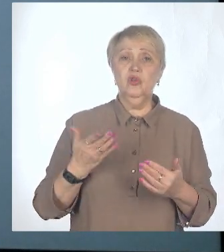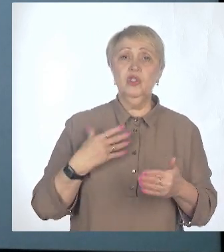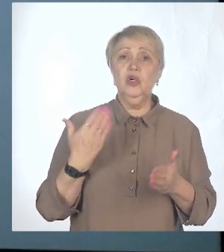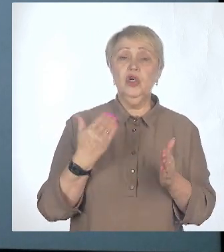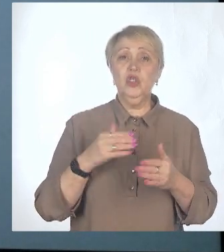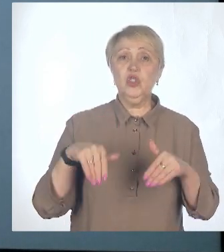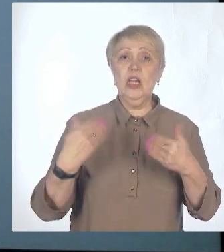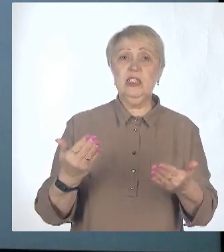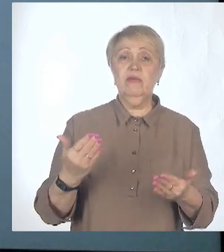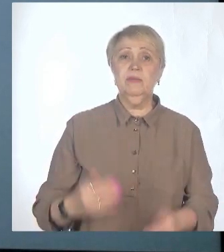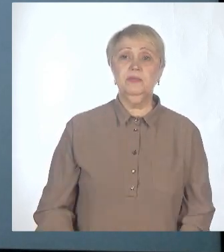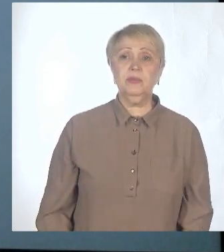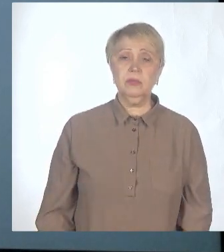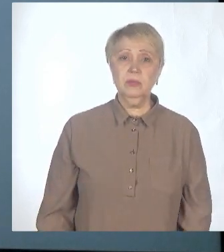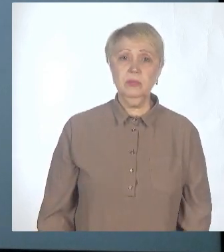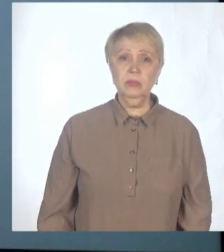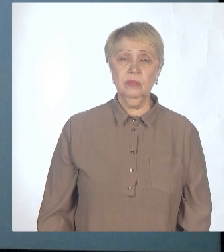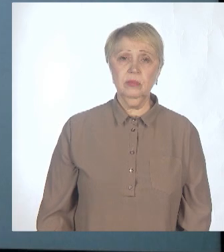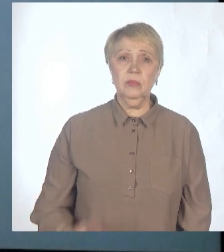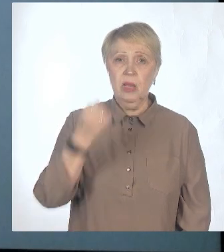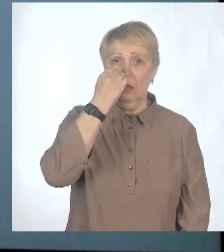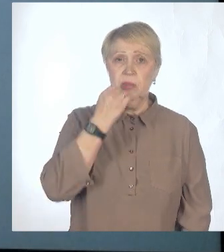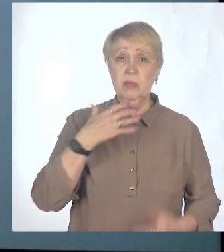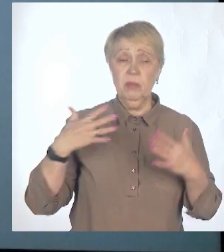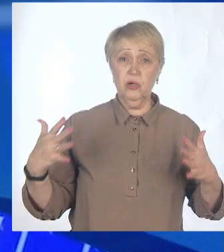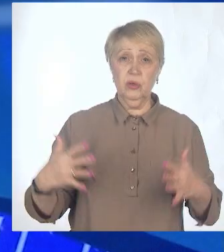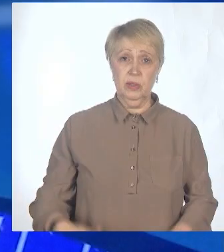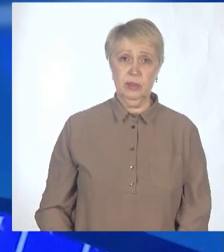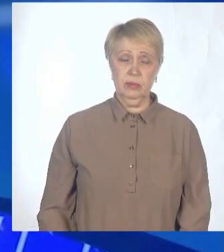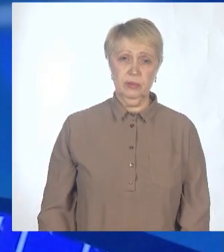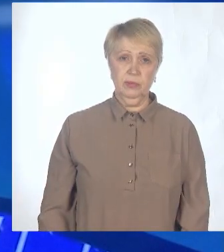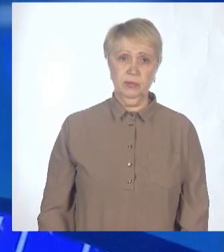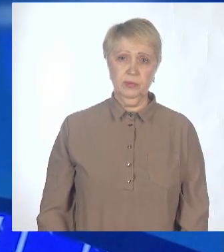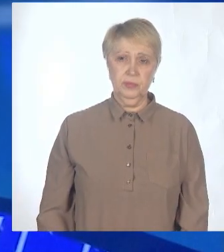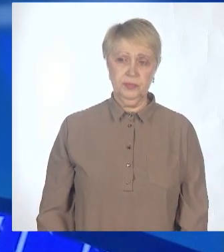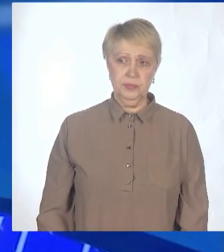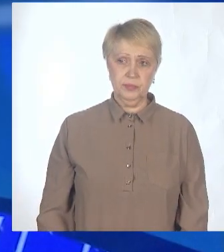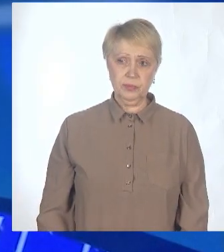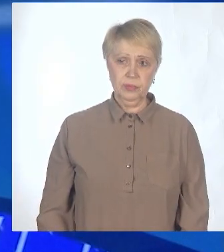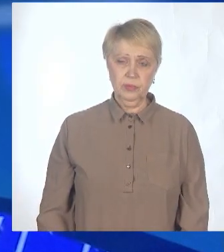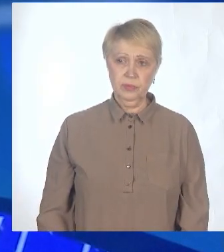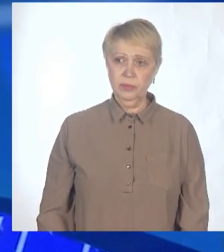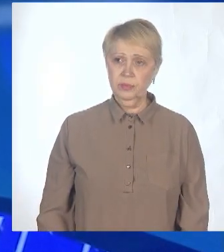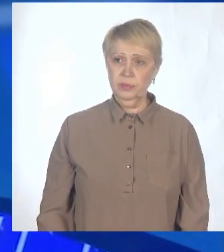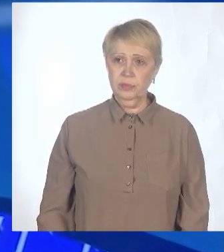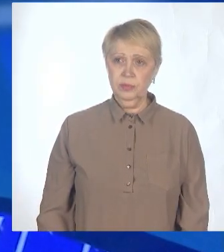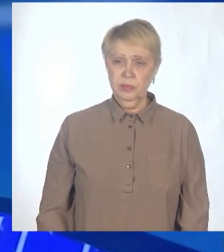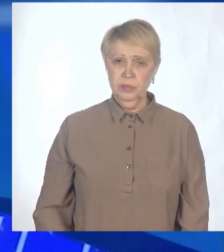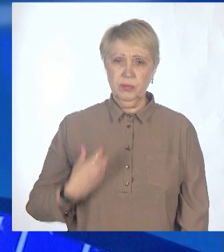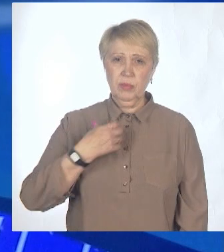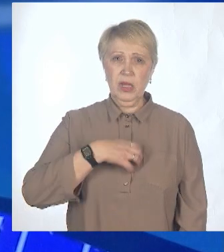ХХРУ. Welcome. Спасибо большое, Ксения. Да, ну и мне кажется, еще один